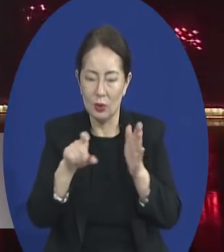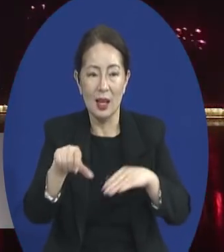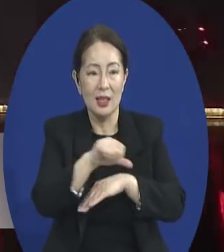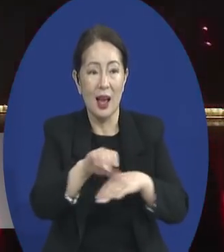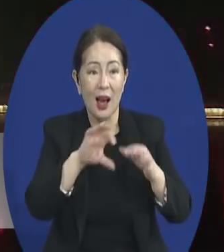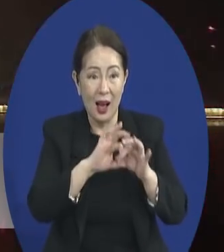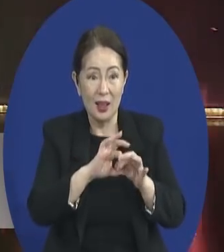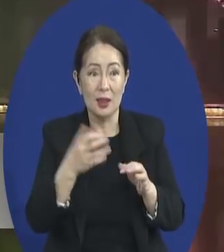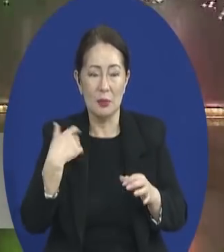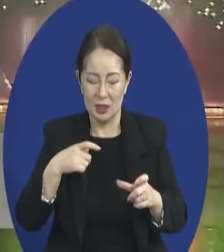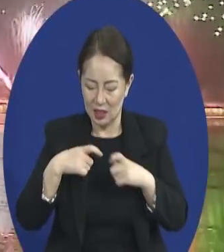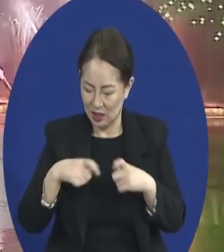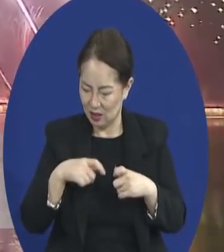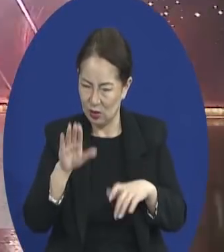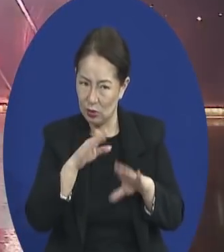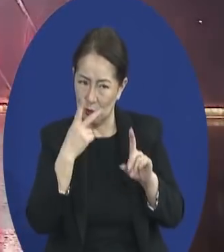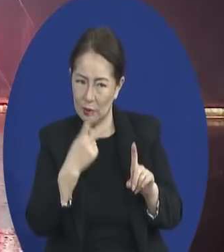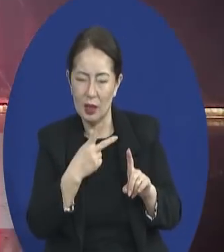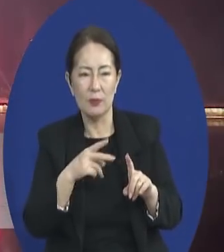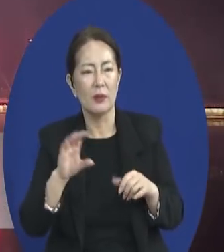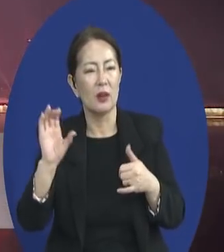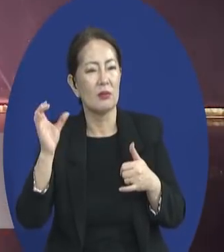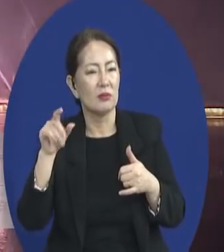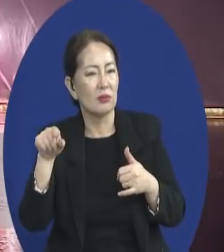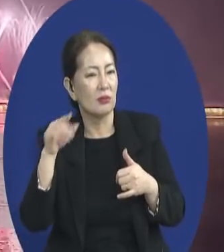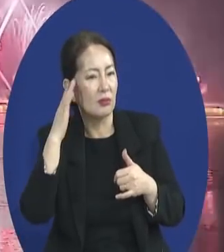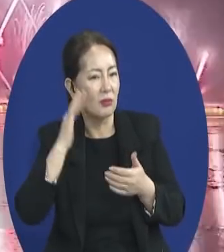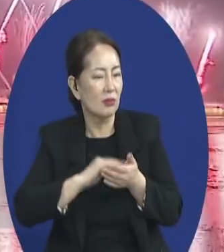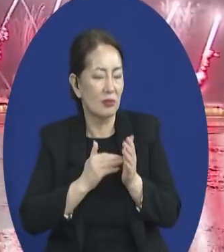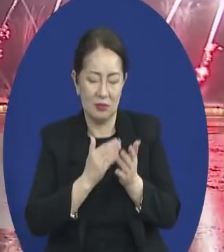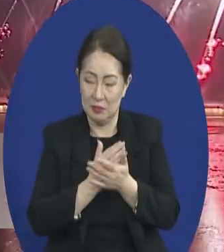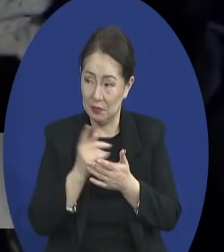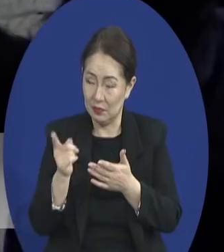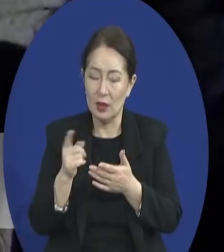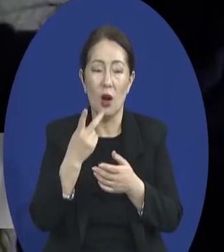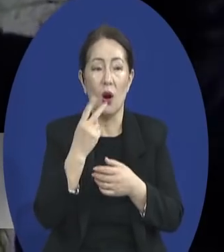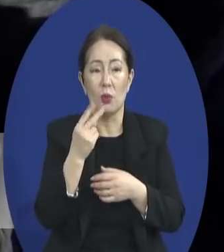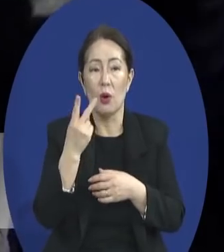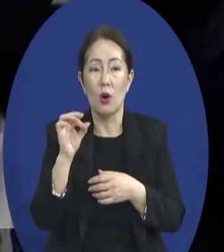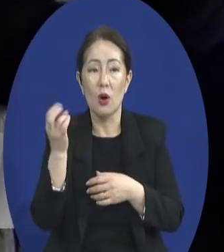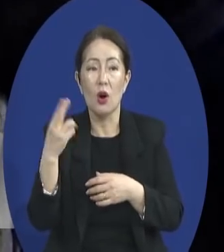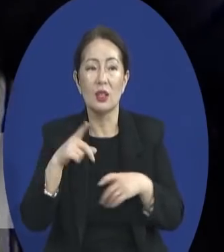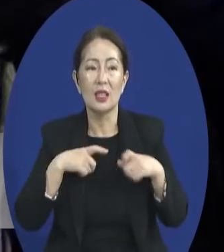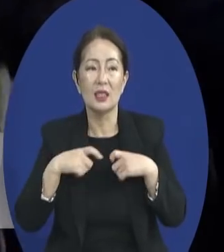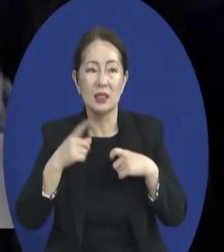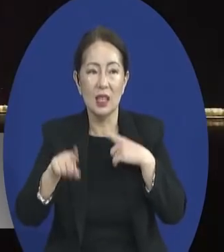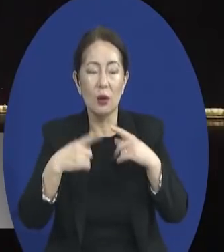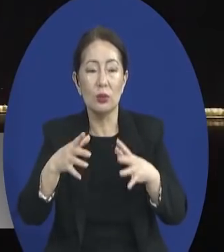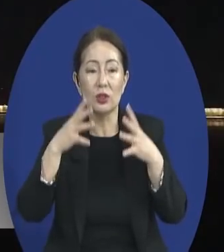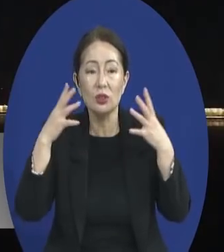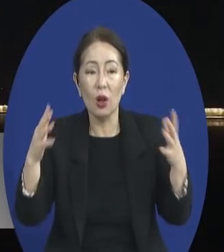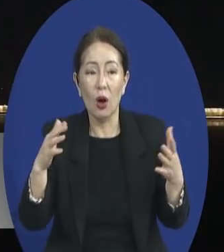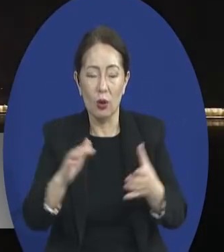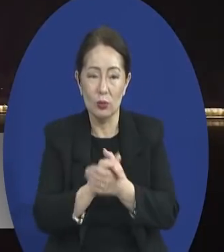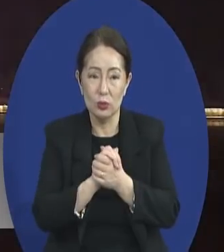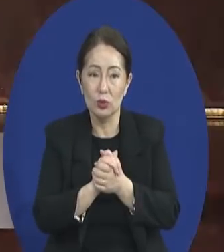засгийн нөхцөл байдлыг Өмнөд Солонгосын талынхан тооцоолж гаргасан байна. Тус улс 2020 онд эдийн засгийн хамгийн том түнш бүгд найрамдах Хятад